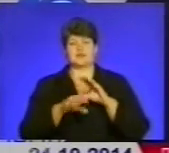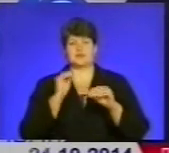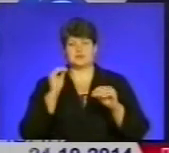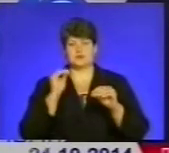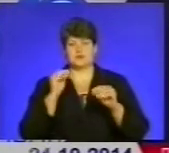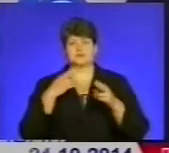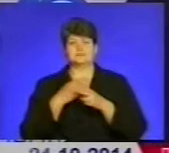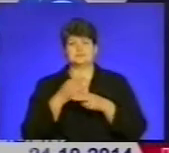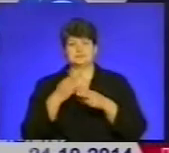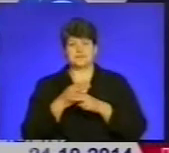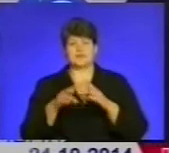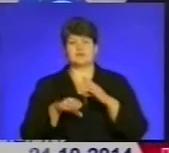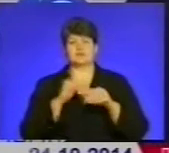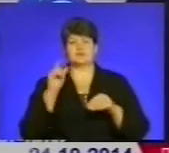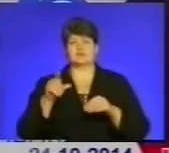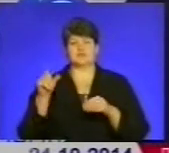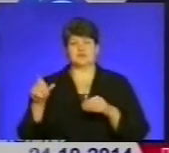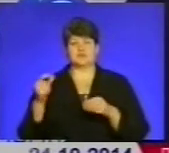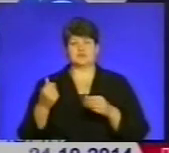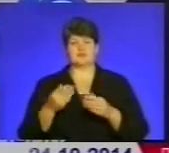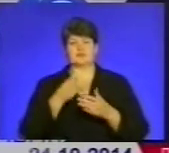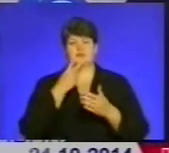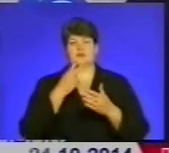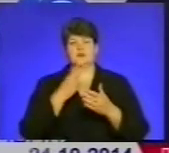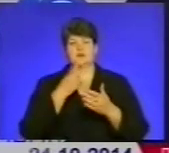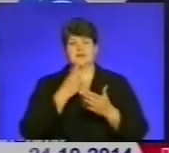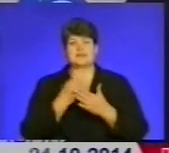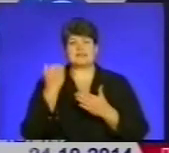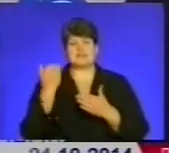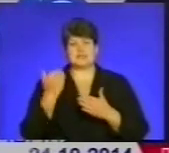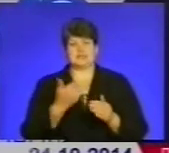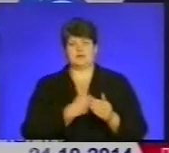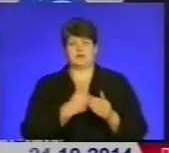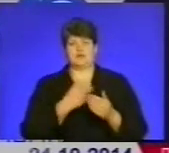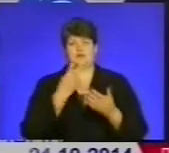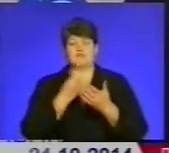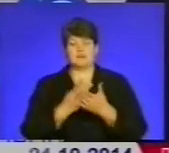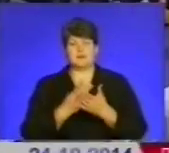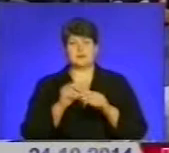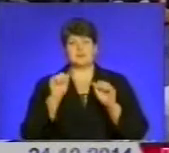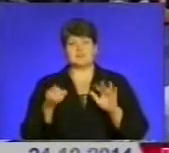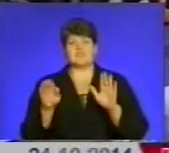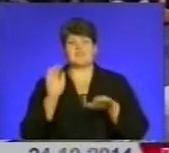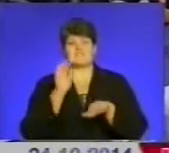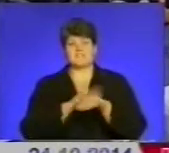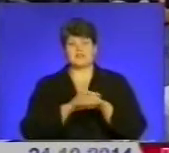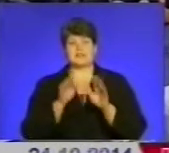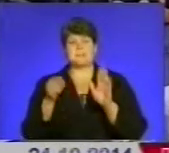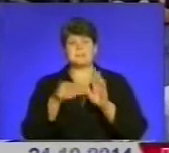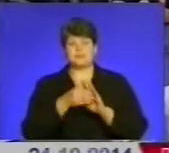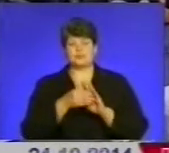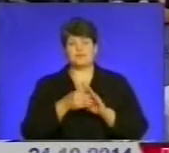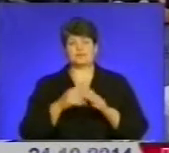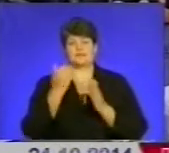виборцям у здійсненні їхнього волевиявлення, у можливі факти підкупу. Надруковані списки